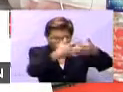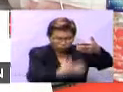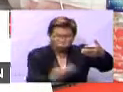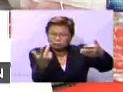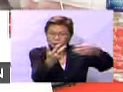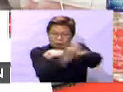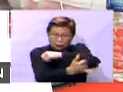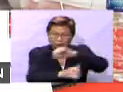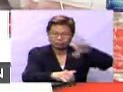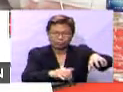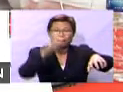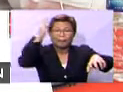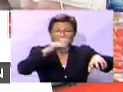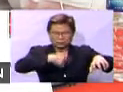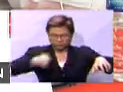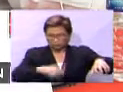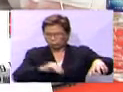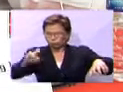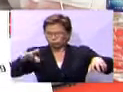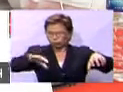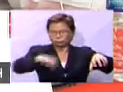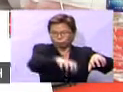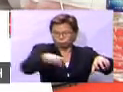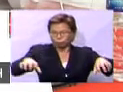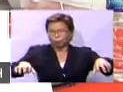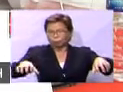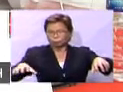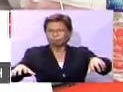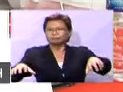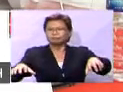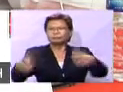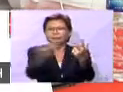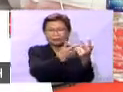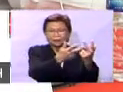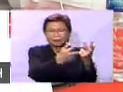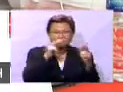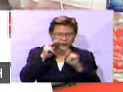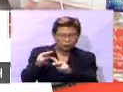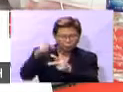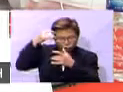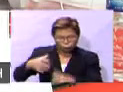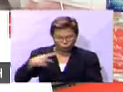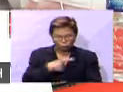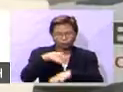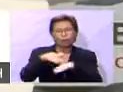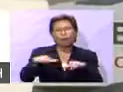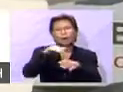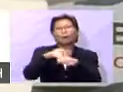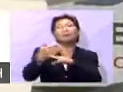bukan saja Malaysia, China dan Australia untuk melihat kembali keputusan yang telah kita buat pada tempoh